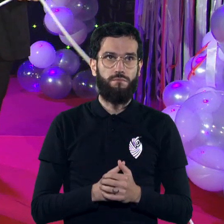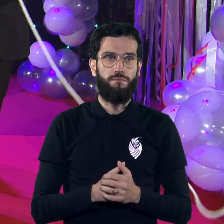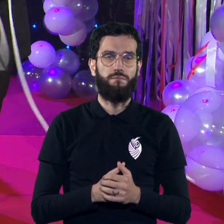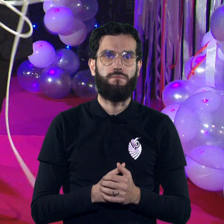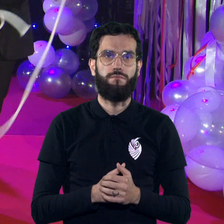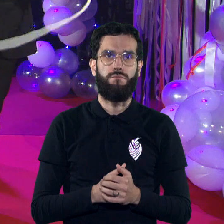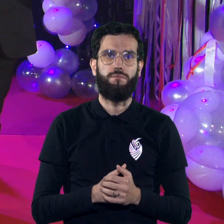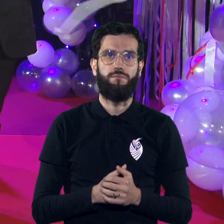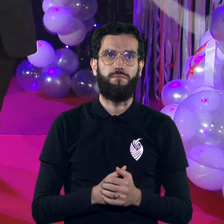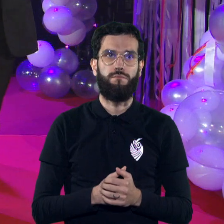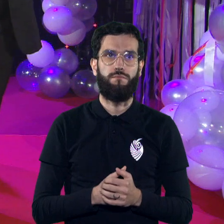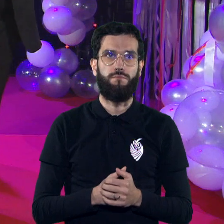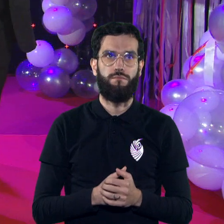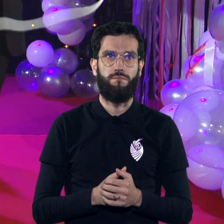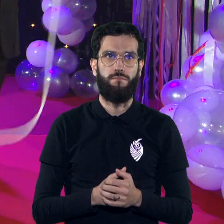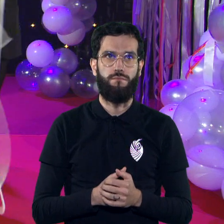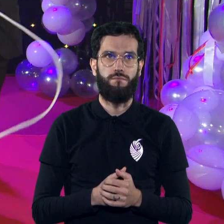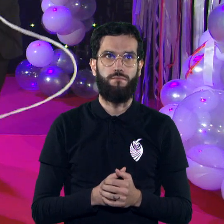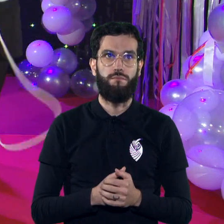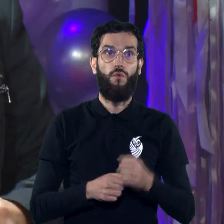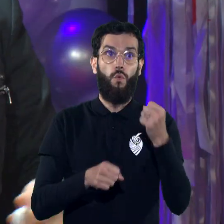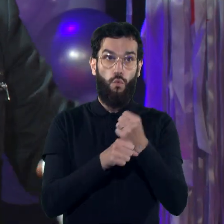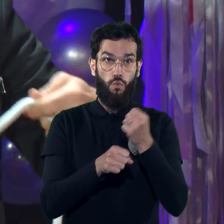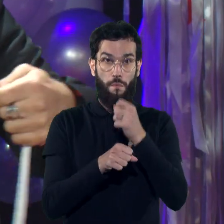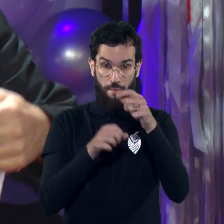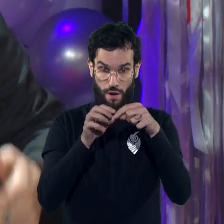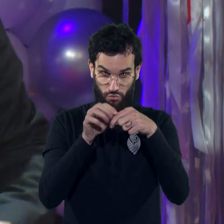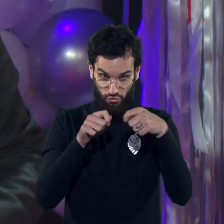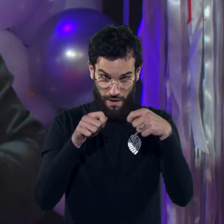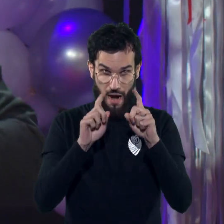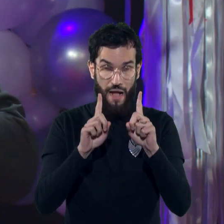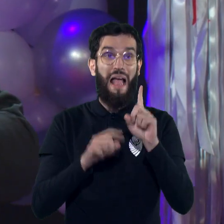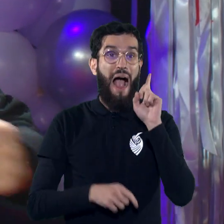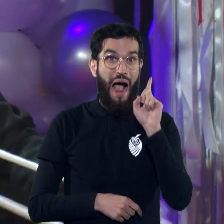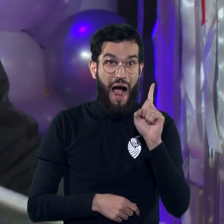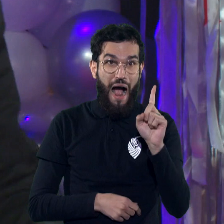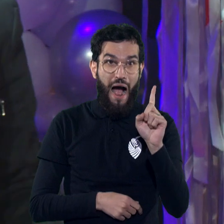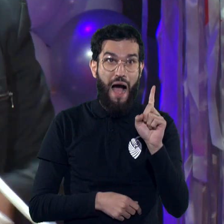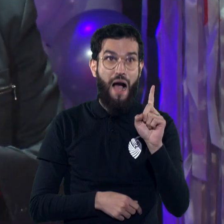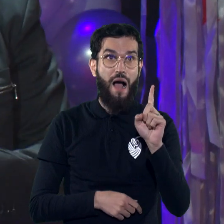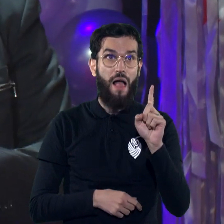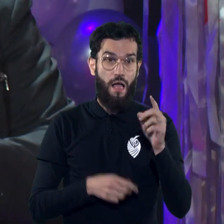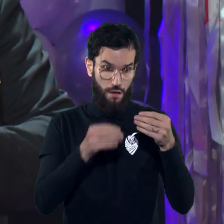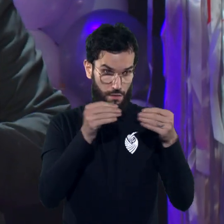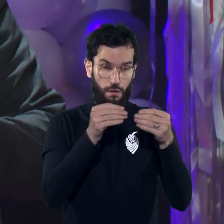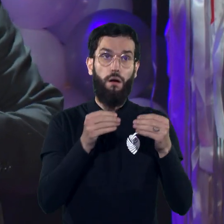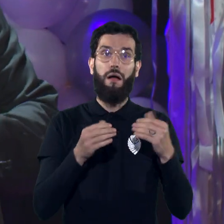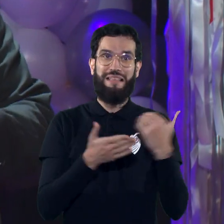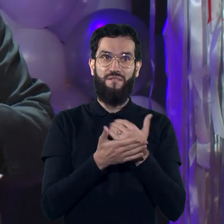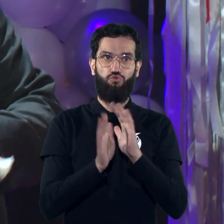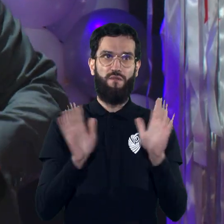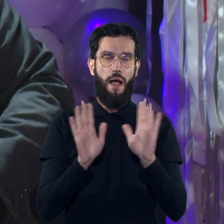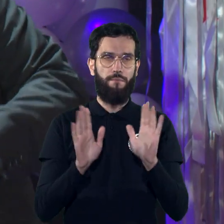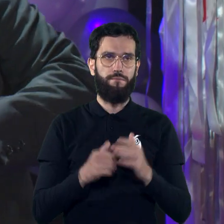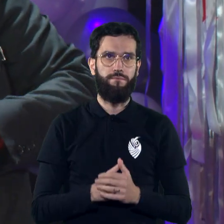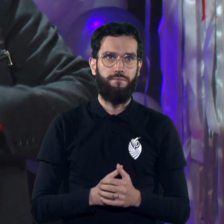také trošku nenormálne a to spraviť na tom špagáte uzol, ale bez toho, aby sme použili konce toho špagátu.